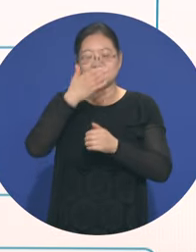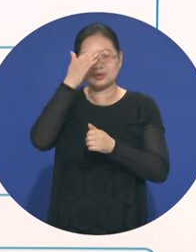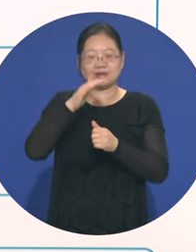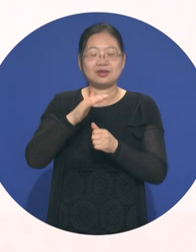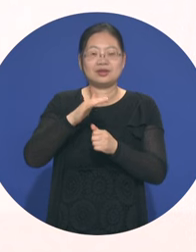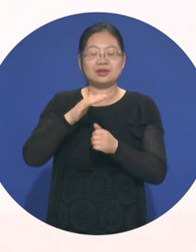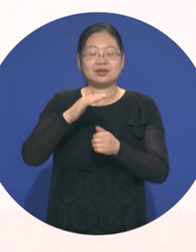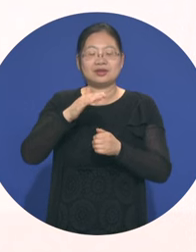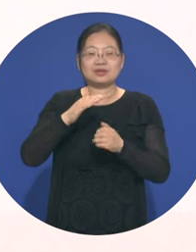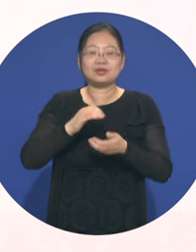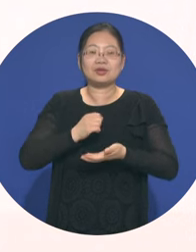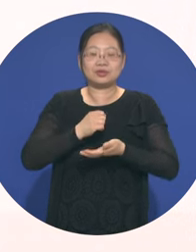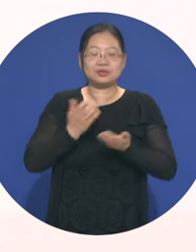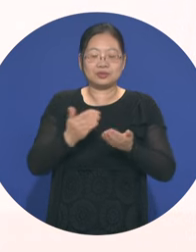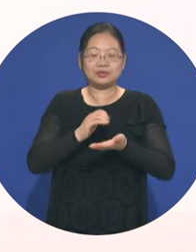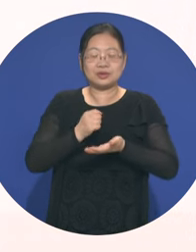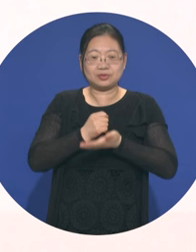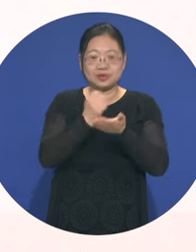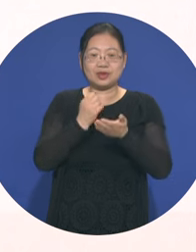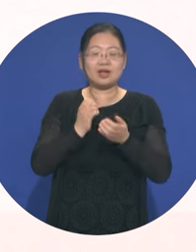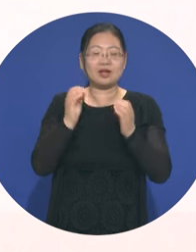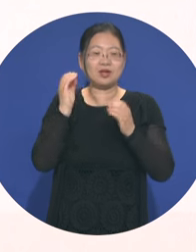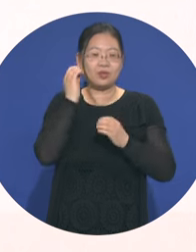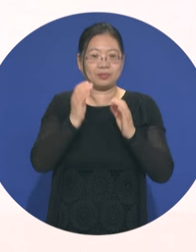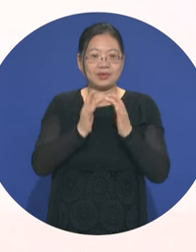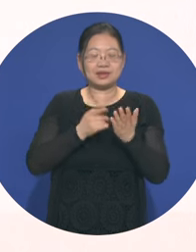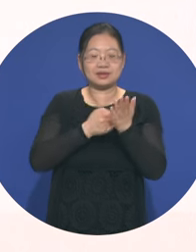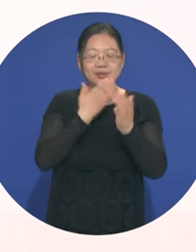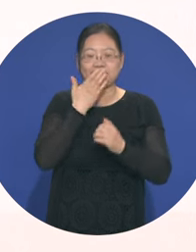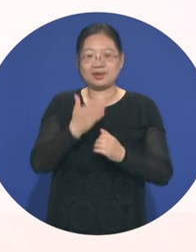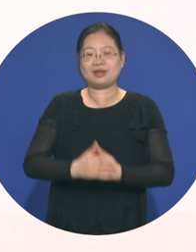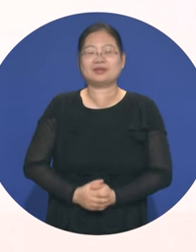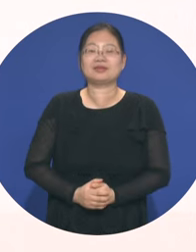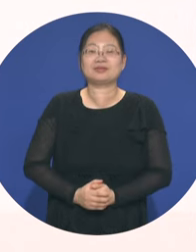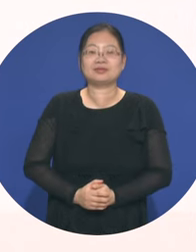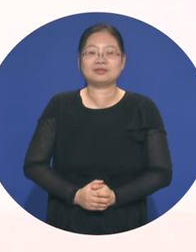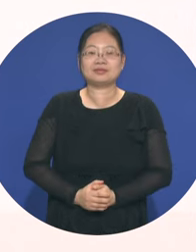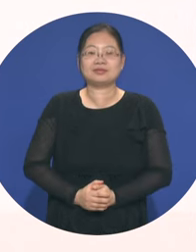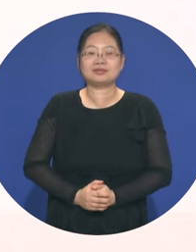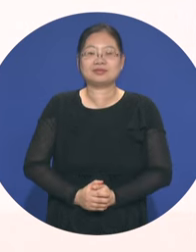청년 노동자 통장 홈페이지에서 온라인으로 신청하면 됩니다